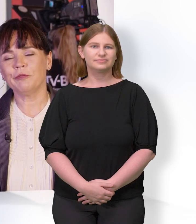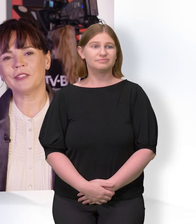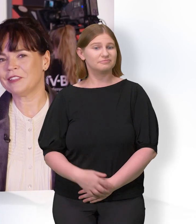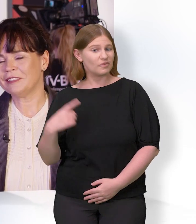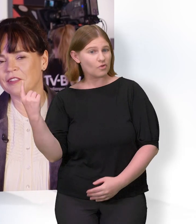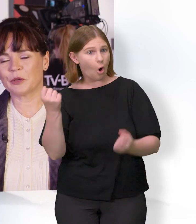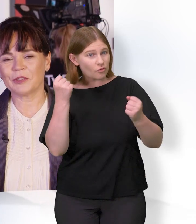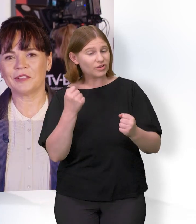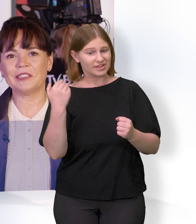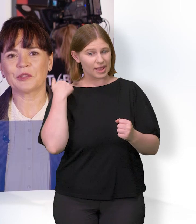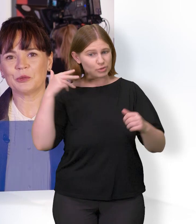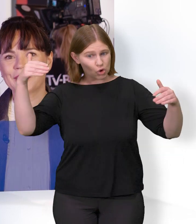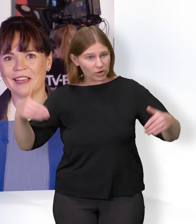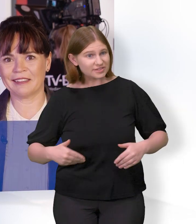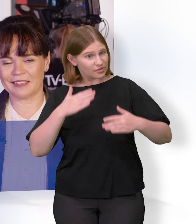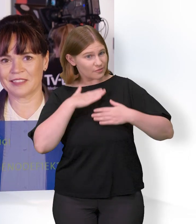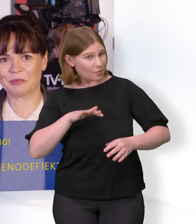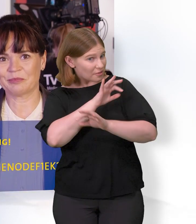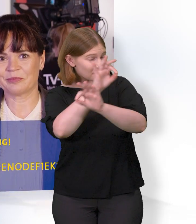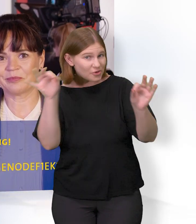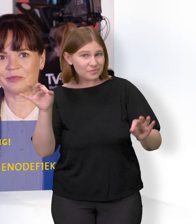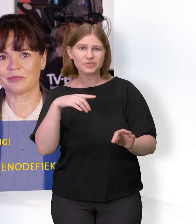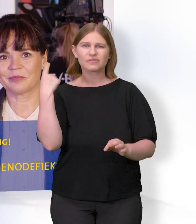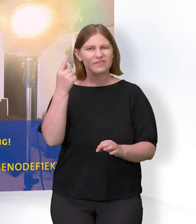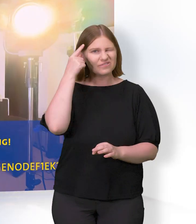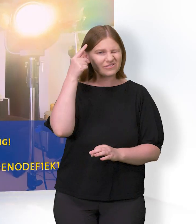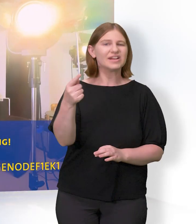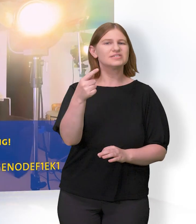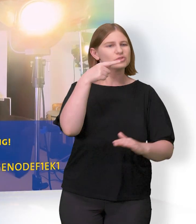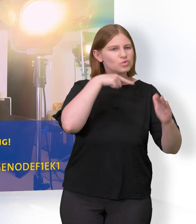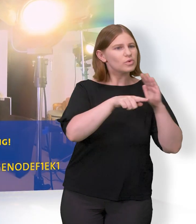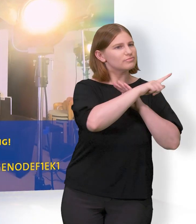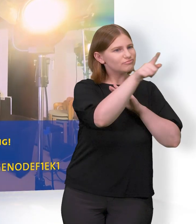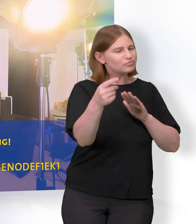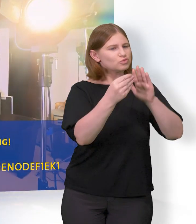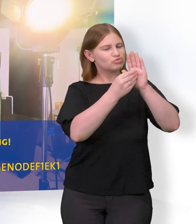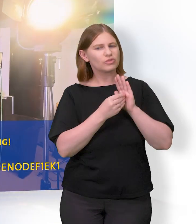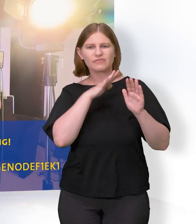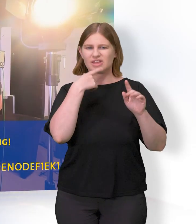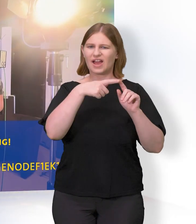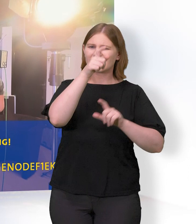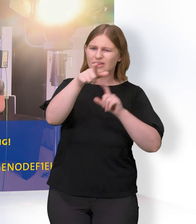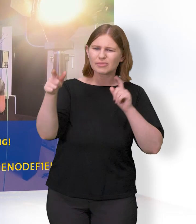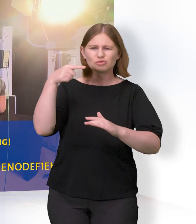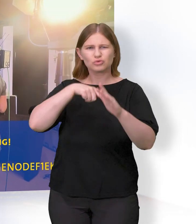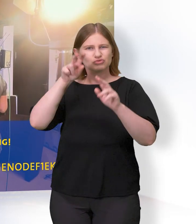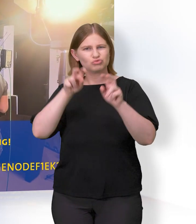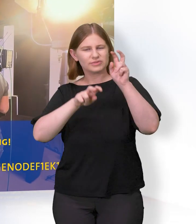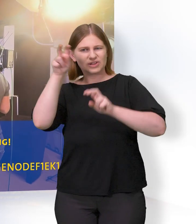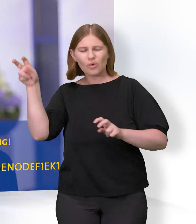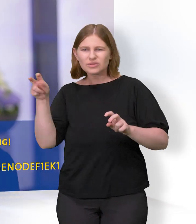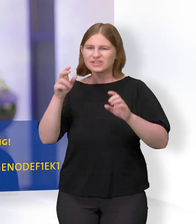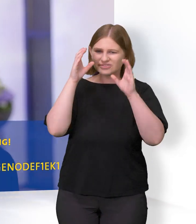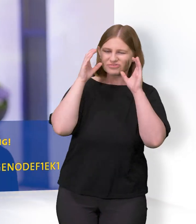Wir hoffen, dass Ihnen dieser Gottesdienst gut getan hat. Und wir wissen, dass Sie dafür sorgen, dass viele Menschen durch die Stunde des